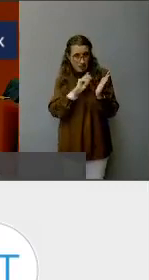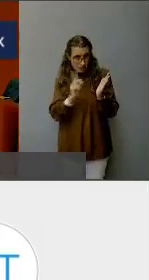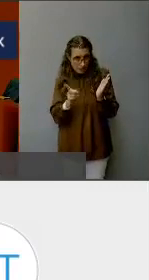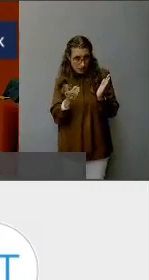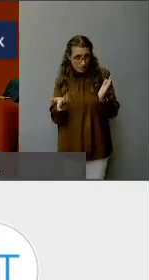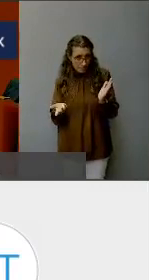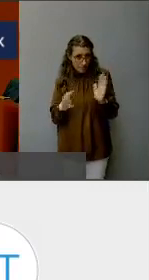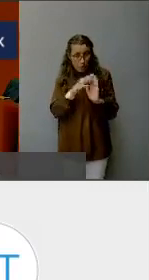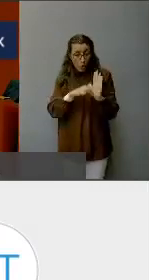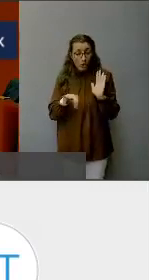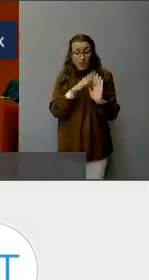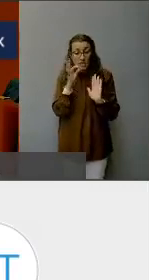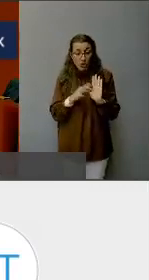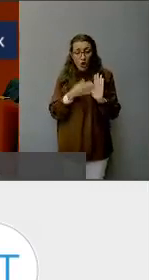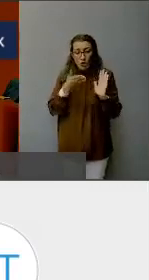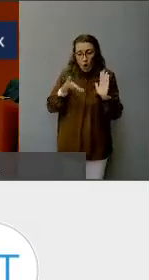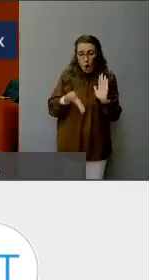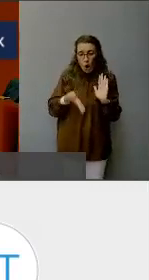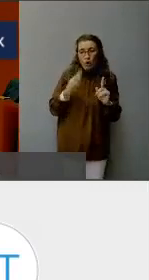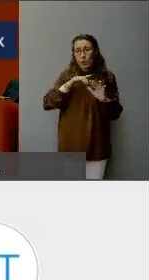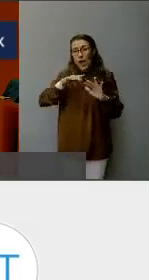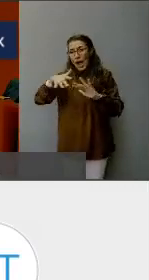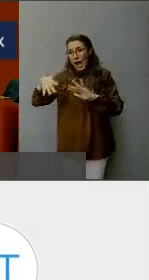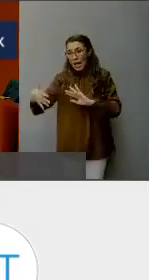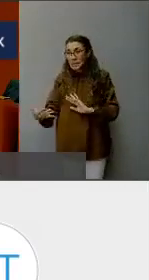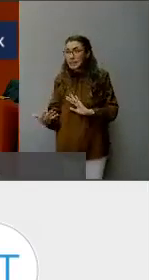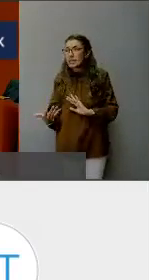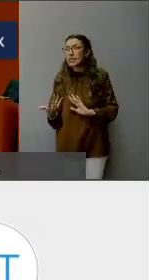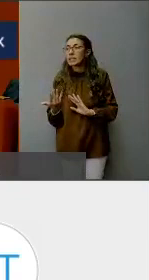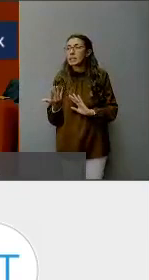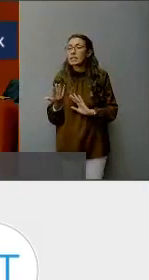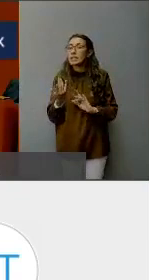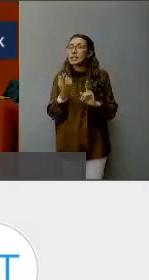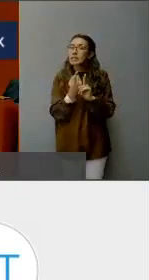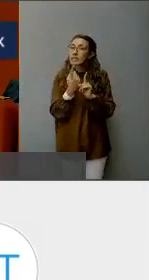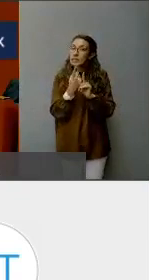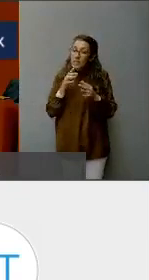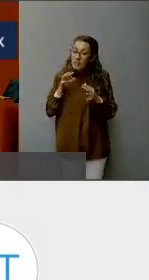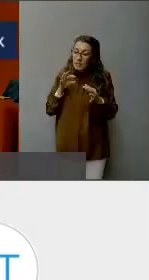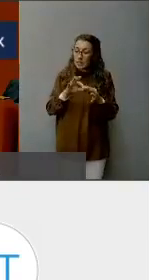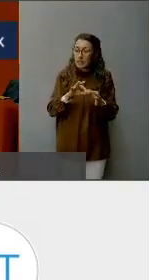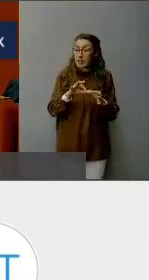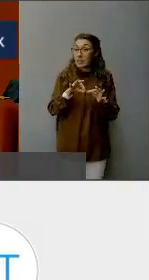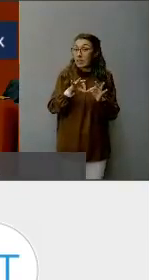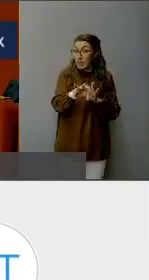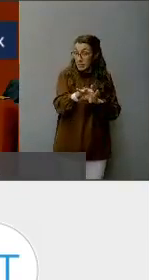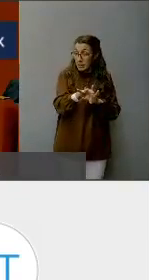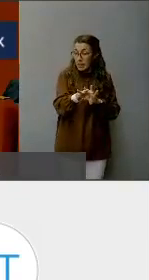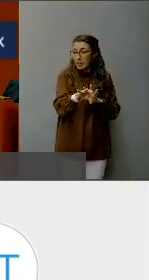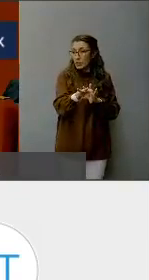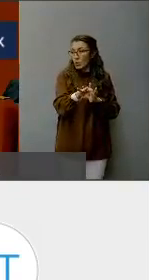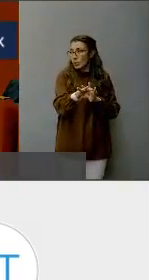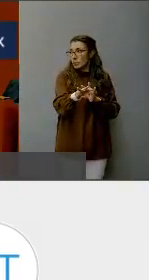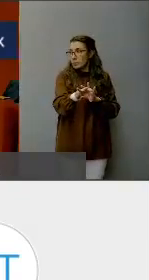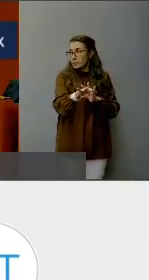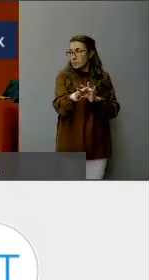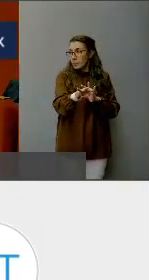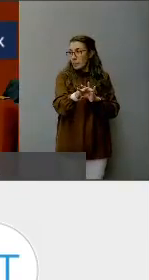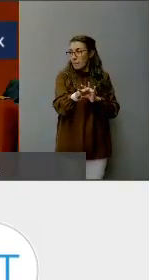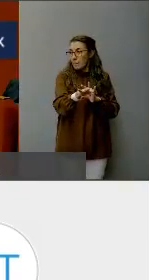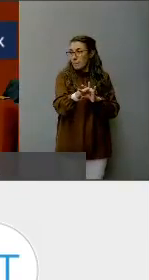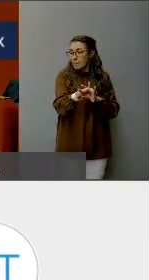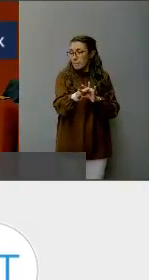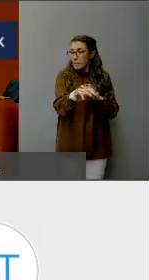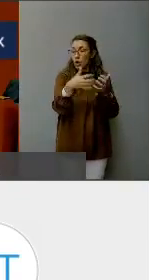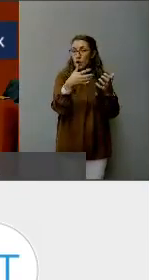moltissimi ordini del giorno ma così anche gli emendamenti ovviamente fanno riferimento non soltanto come stato ricordato manca da collega bernini